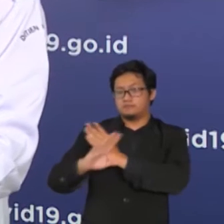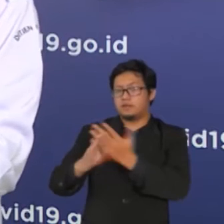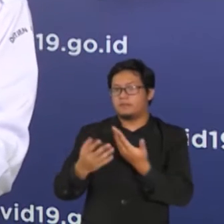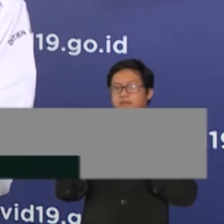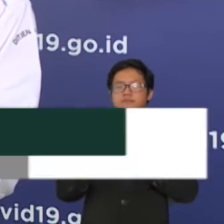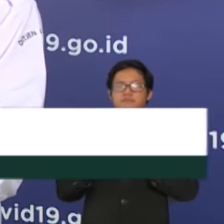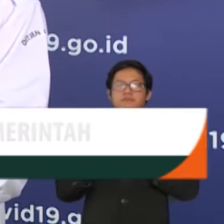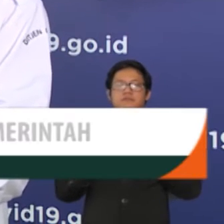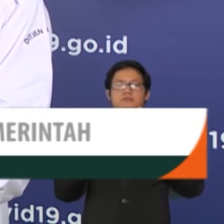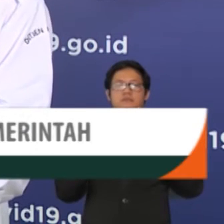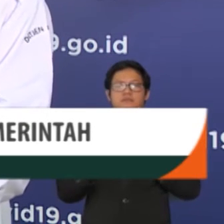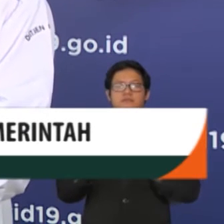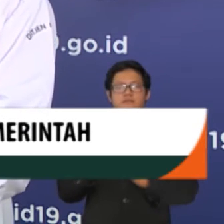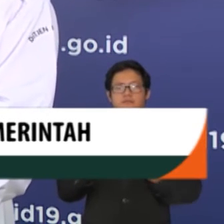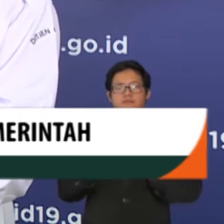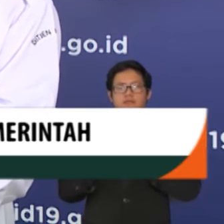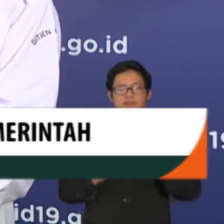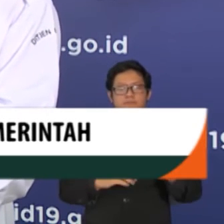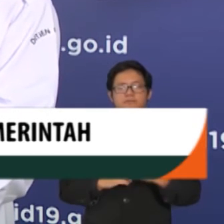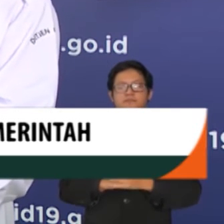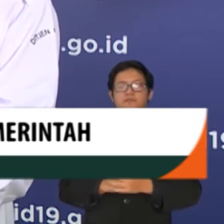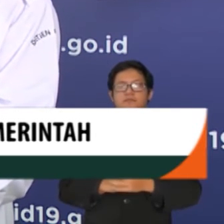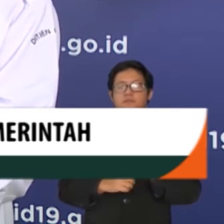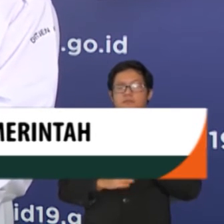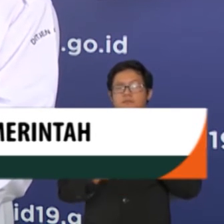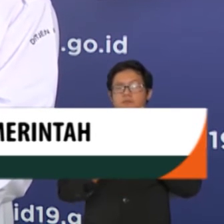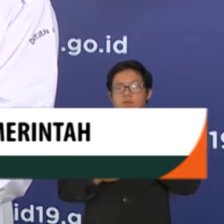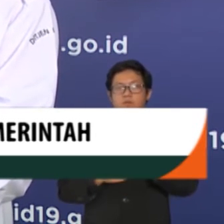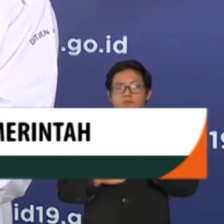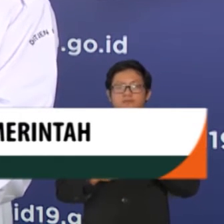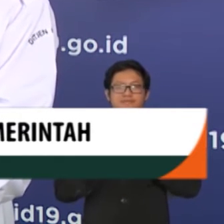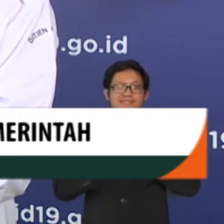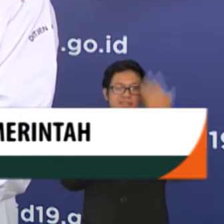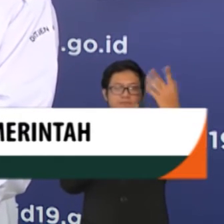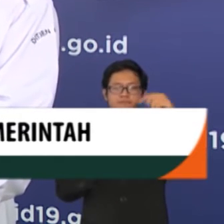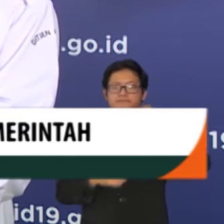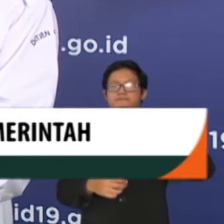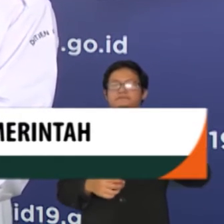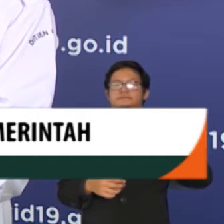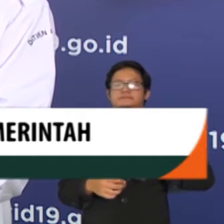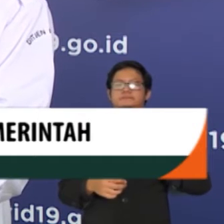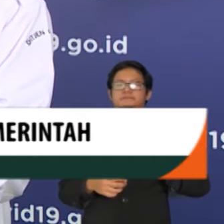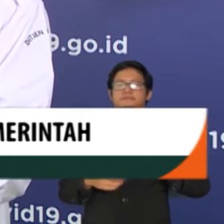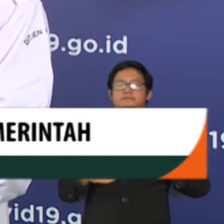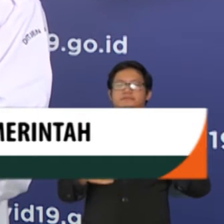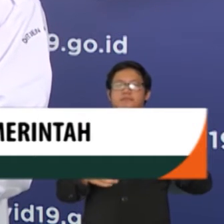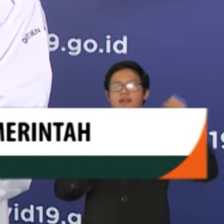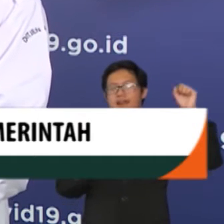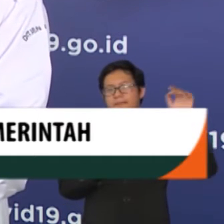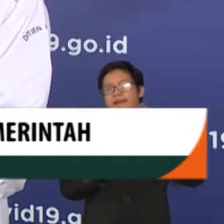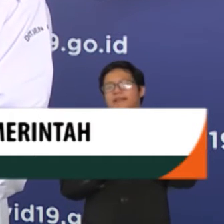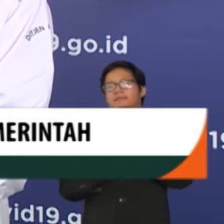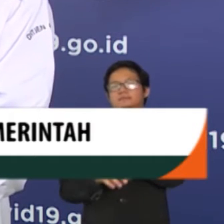tetap tinggal di rumah untuk umat Islam saatnya kita menjalankan ibadah Ramadhan bersama